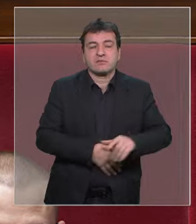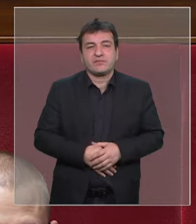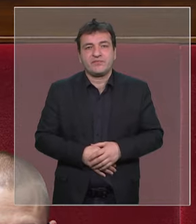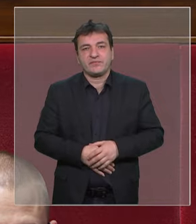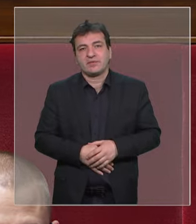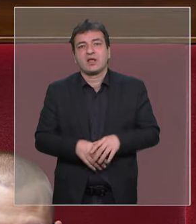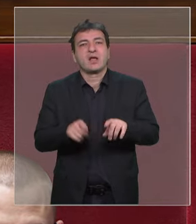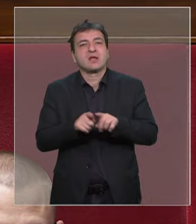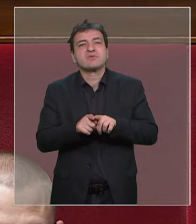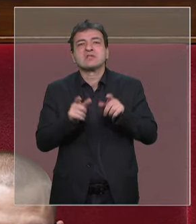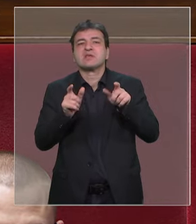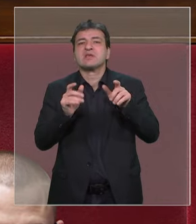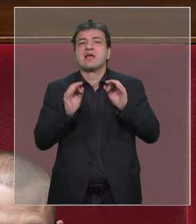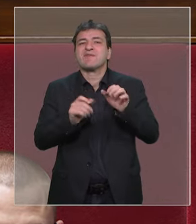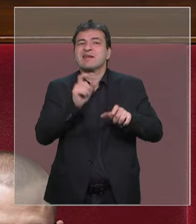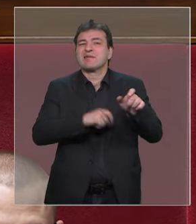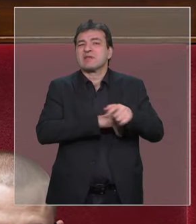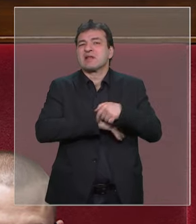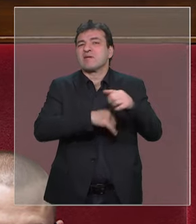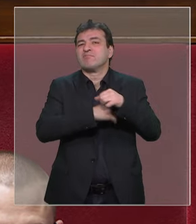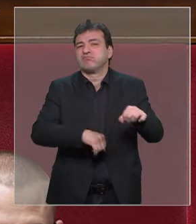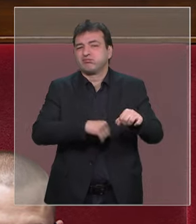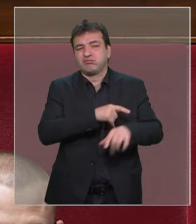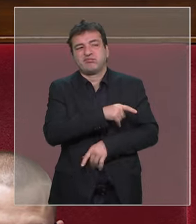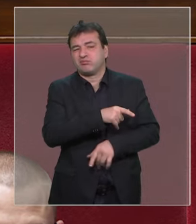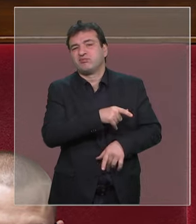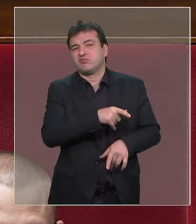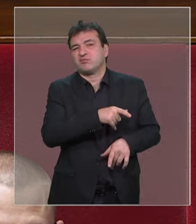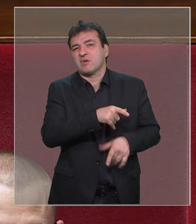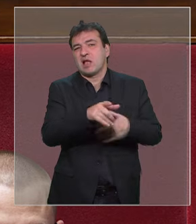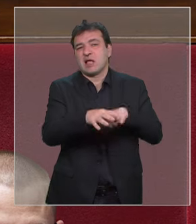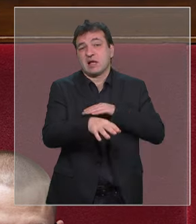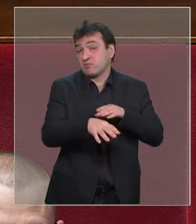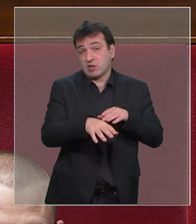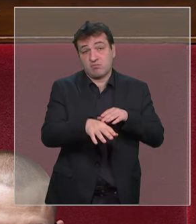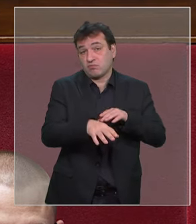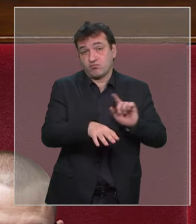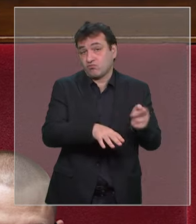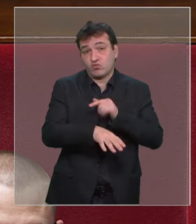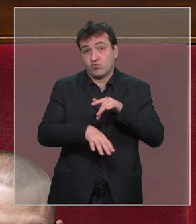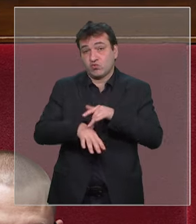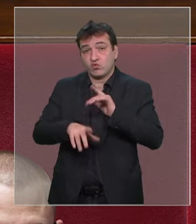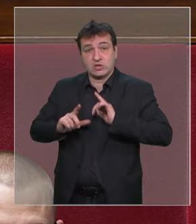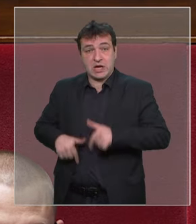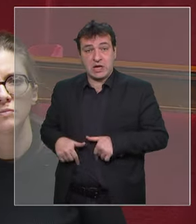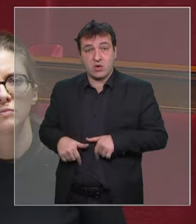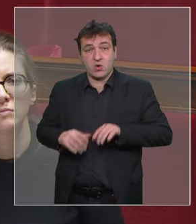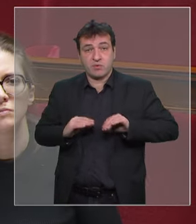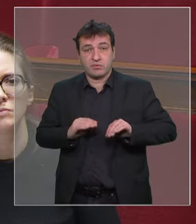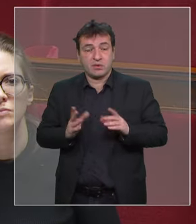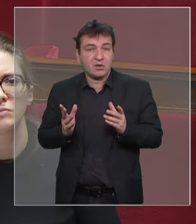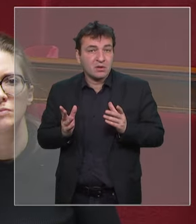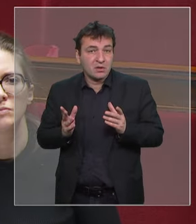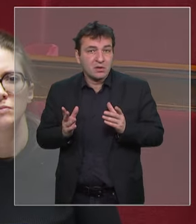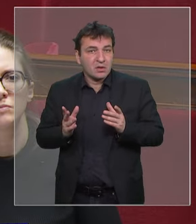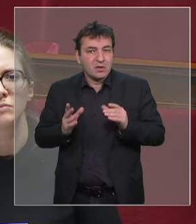les auteurs des attentats, émeutes et attaques des dernières années et des derniers mois sont tous passés par l'école. Vous ne dites pas un mot de l'enseignement dispensé en